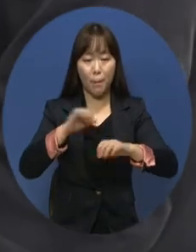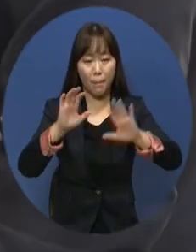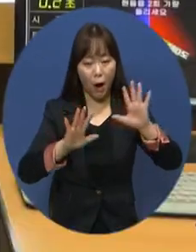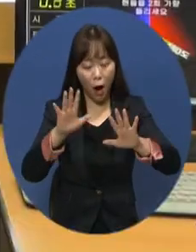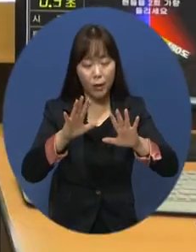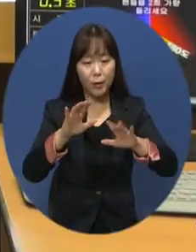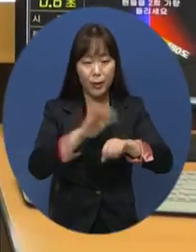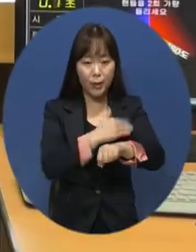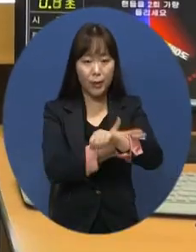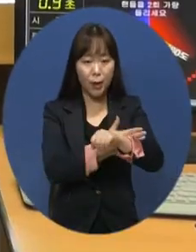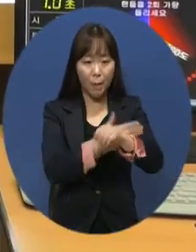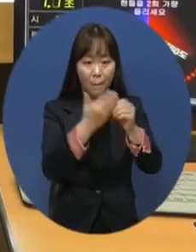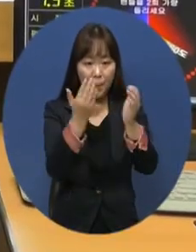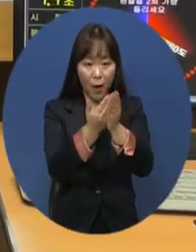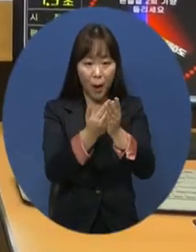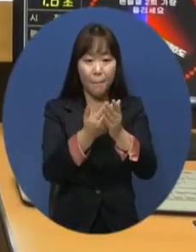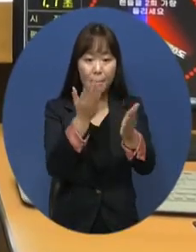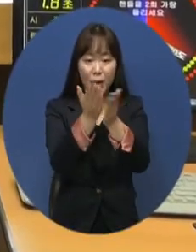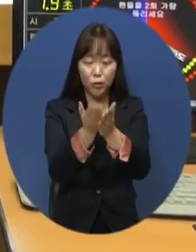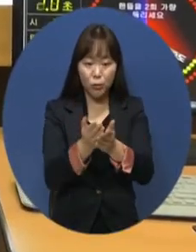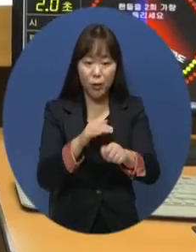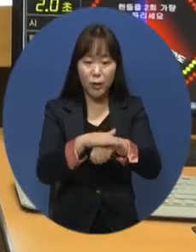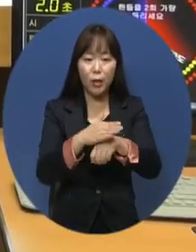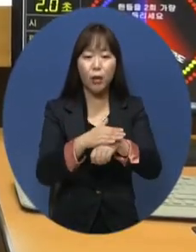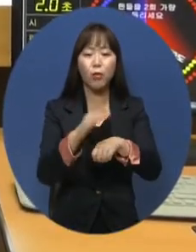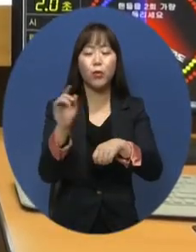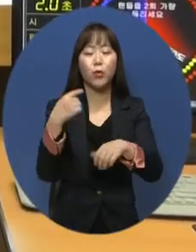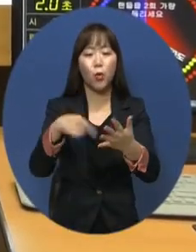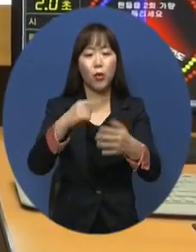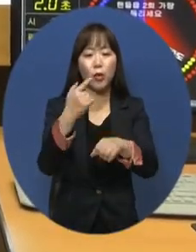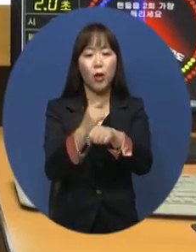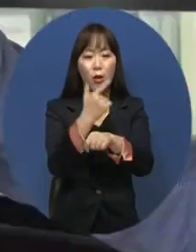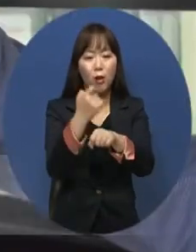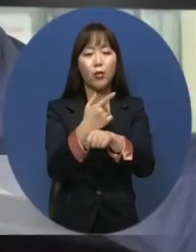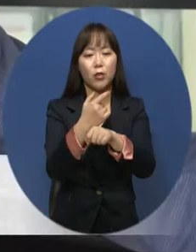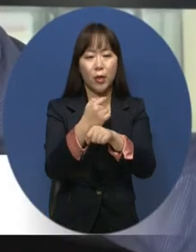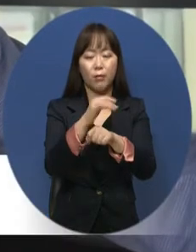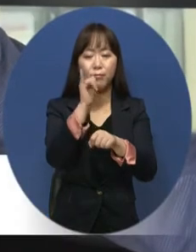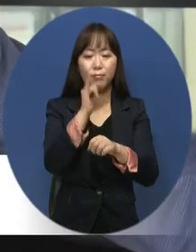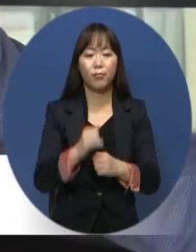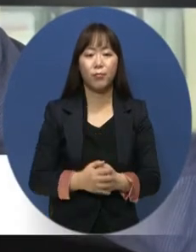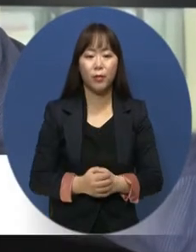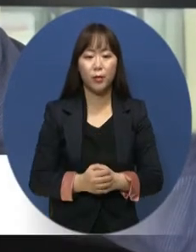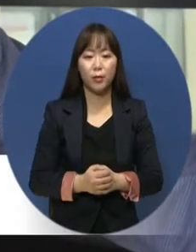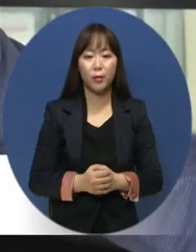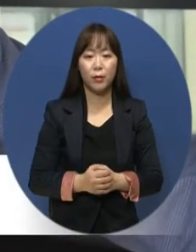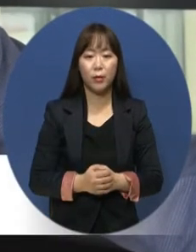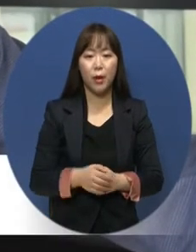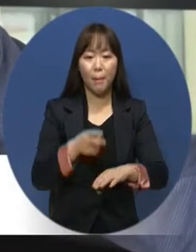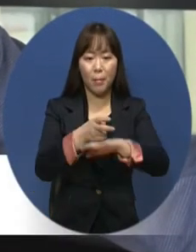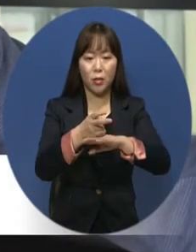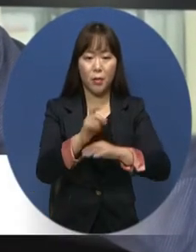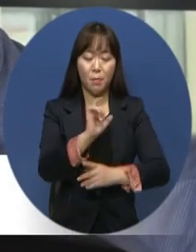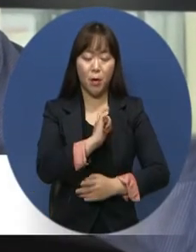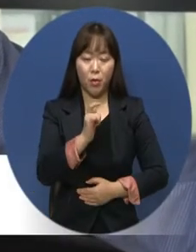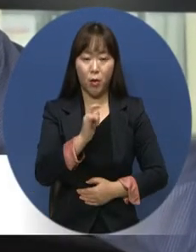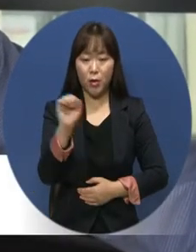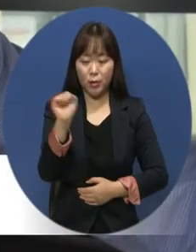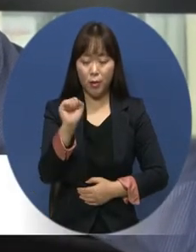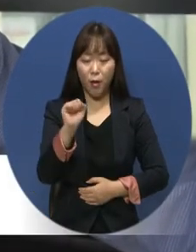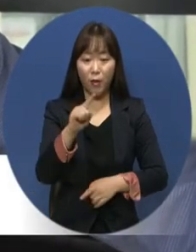받고 맞춤형 운전 교육 16시간의 이수 과정을 거치게 됩니다. 버스 면허를 시험